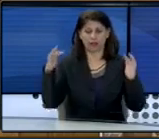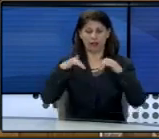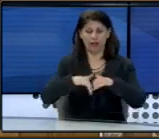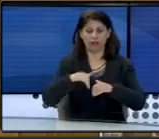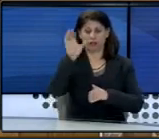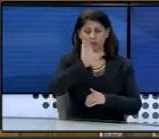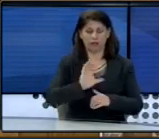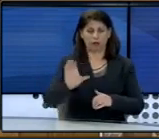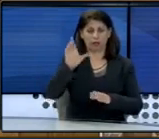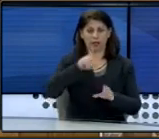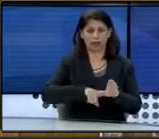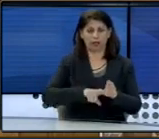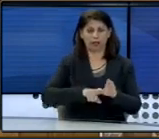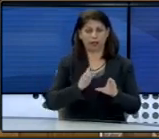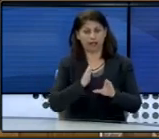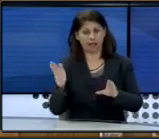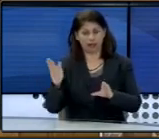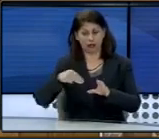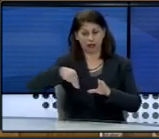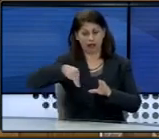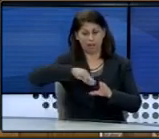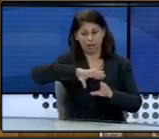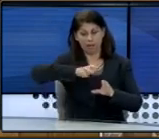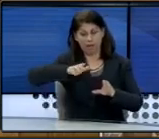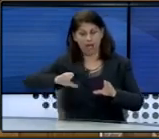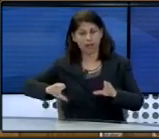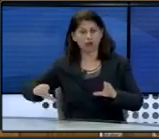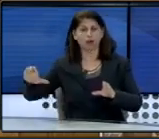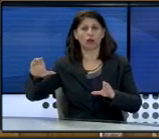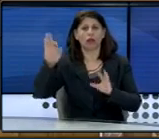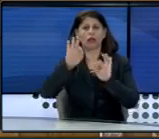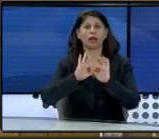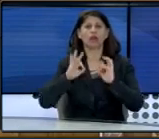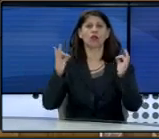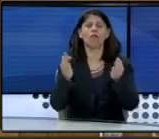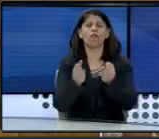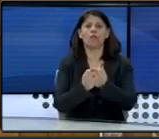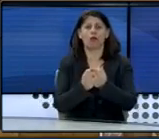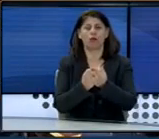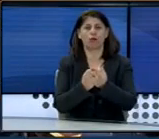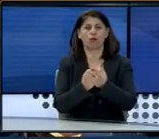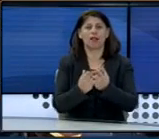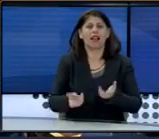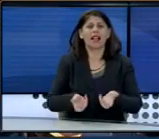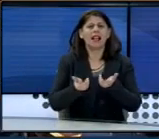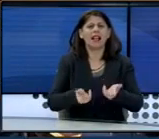της Ευρωπαϊκής Ένωσης για την Ανατολική Μεσόγειο και στο Φόρουμ Φυσικού Αερίου του Καΐρου.